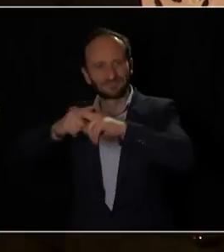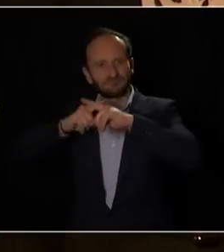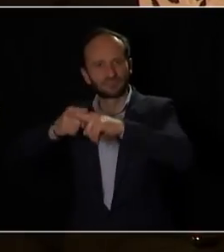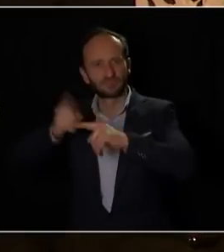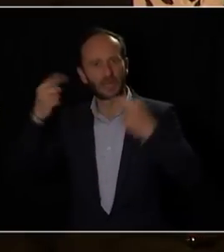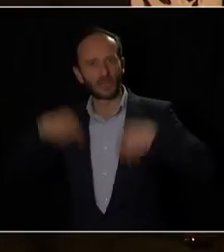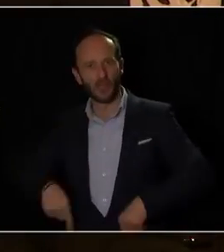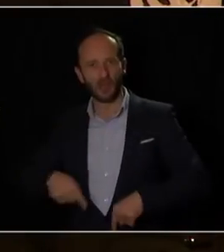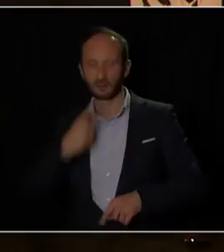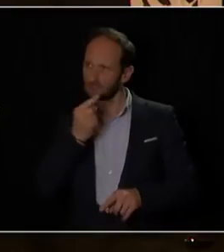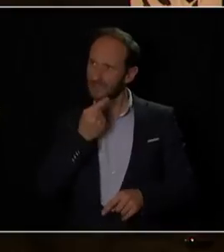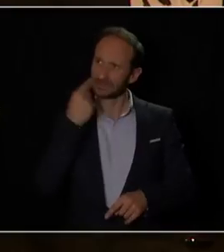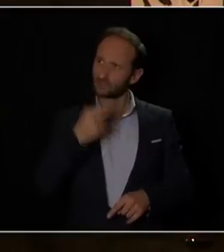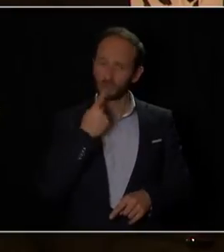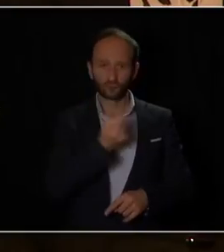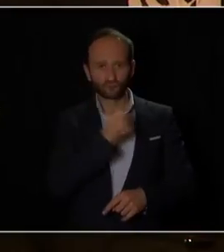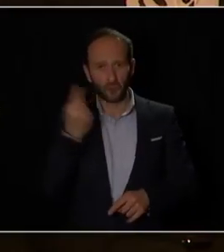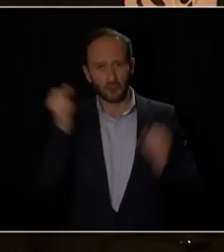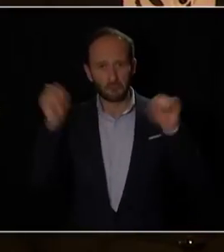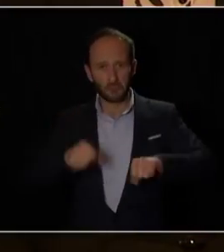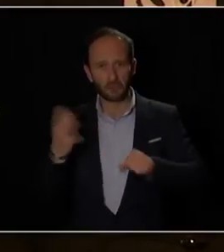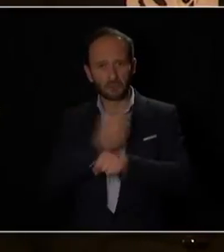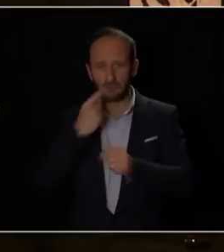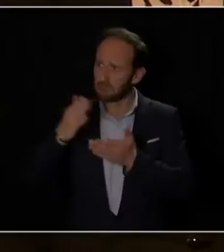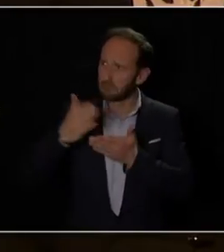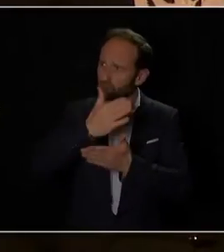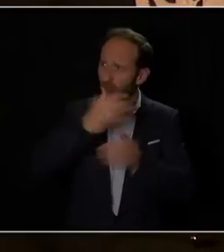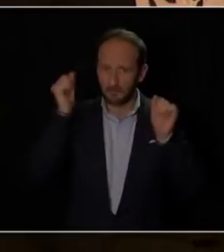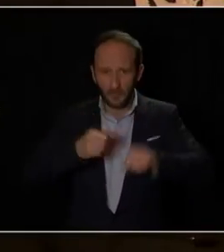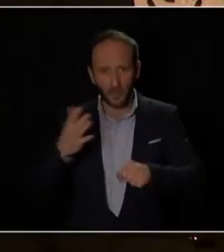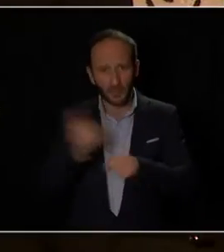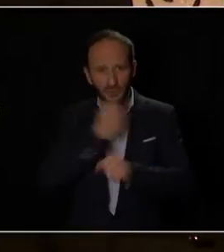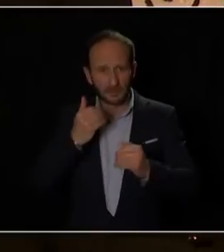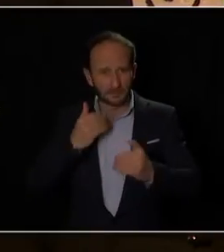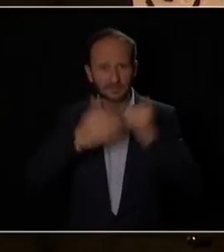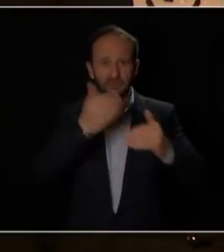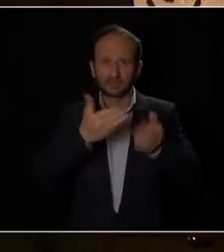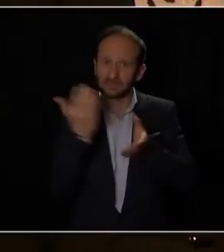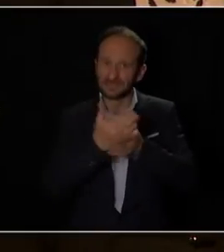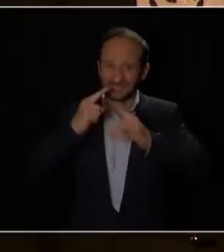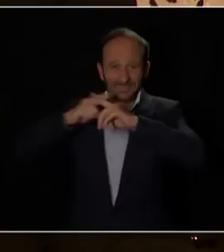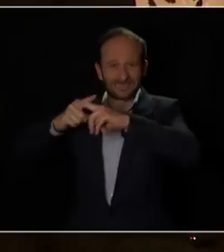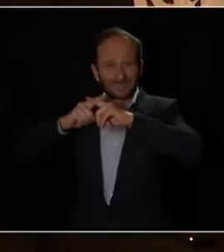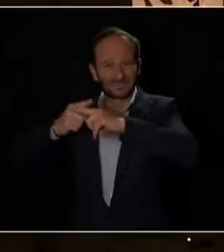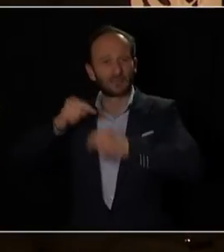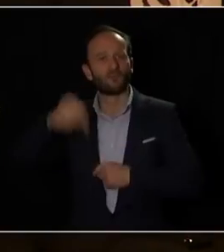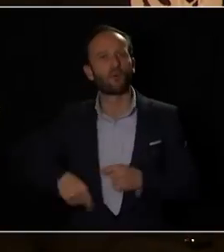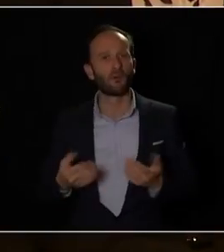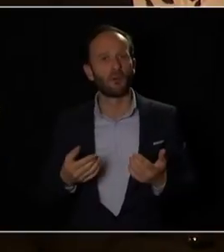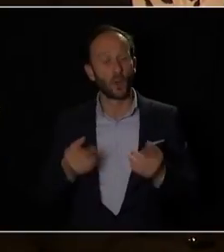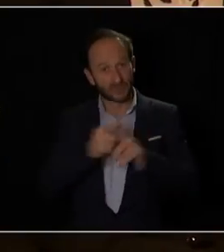rares, sinon le seul territoire en France capable de porter un projet ambitieux. Il a déjà fallu rappeler combien